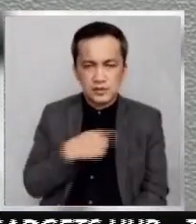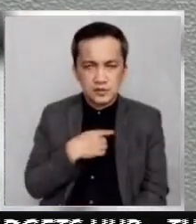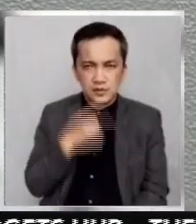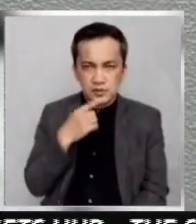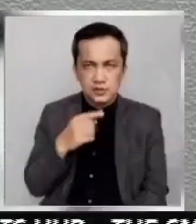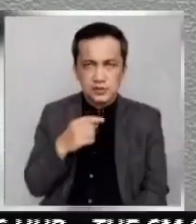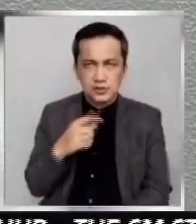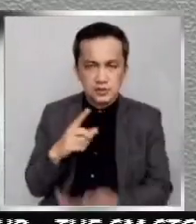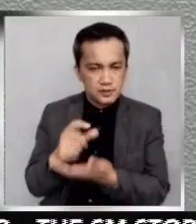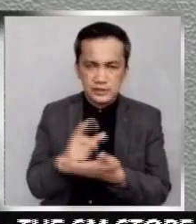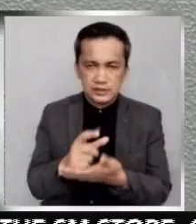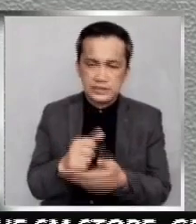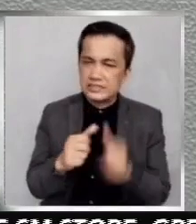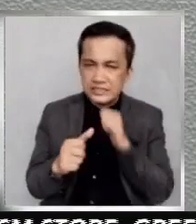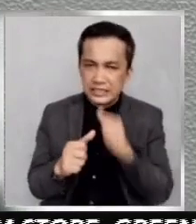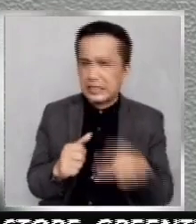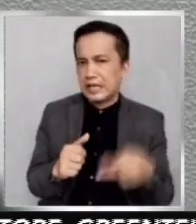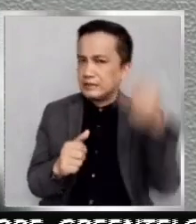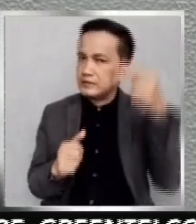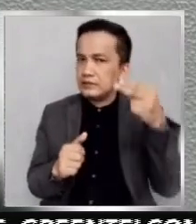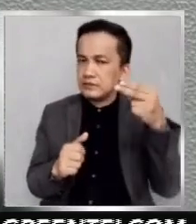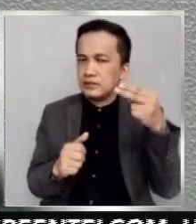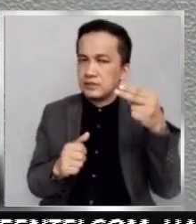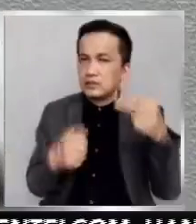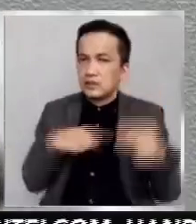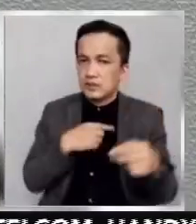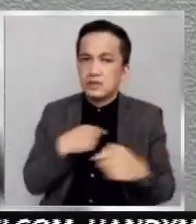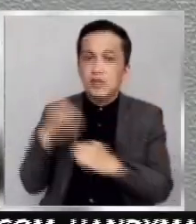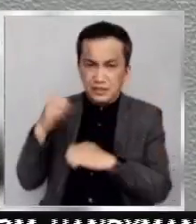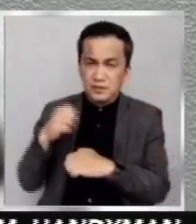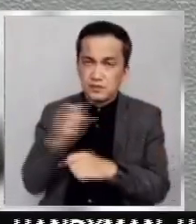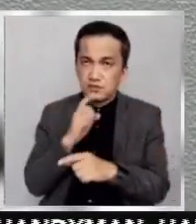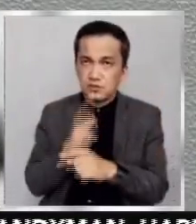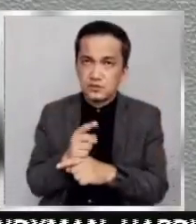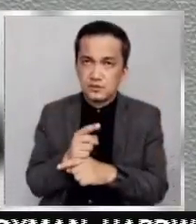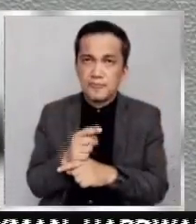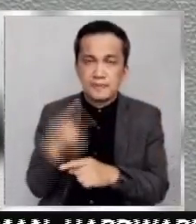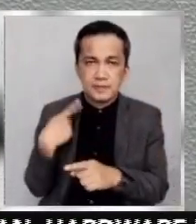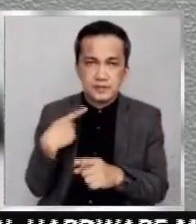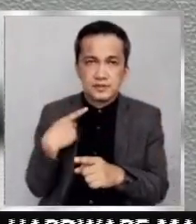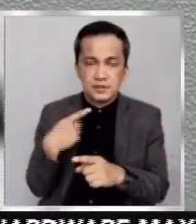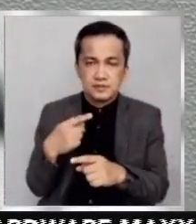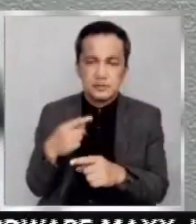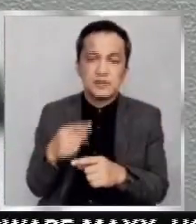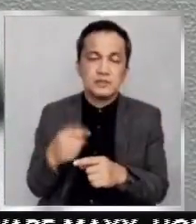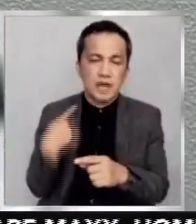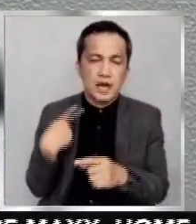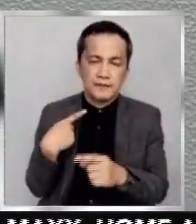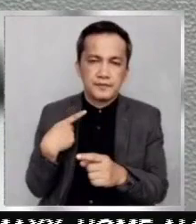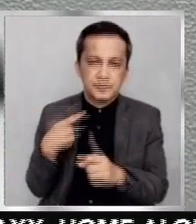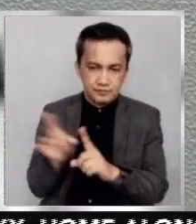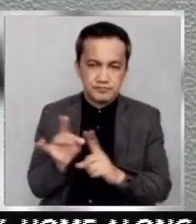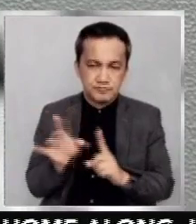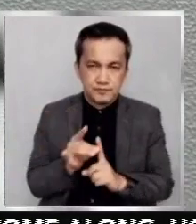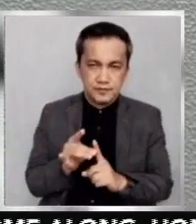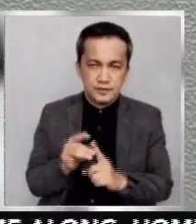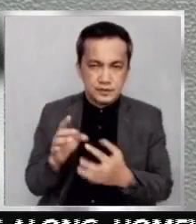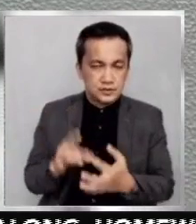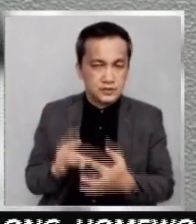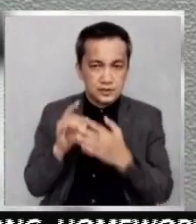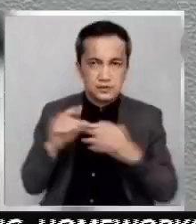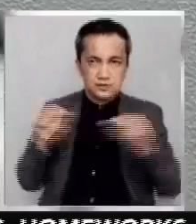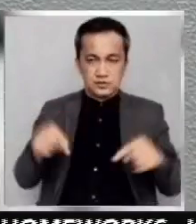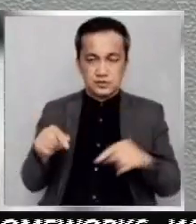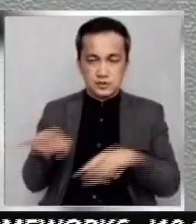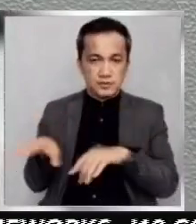that high. So we do expect talaga na ang ganong scenario maglalabas yan eh. Especially na dito sa evacuation